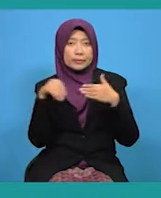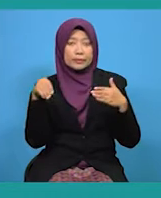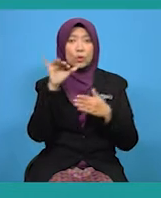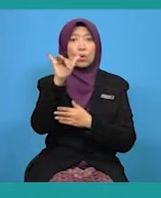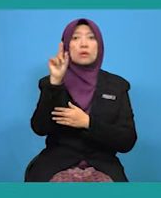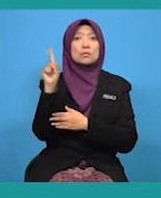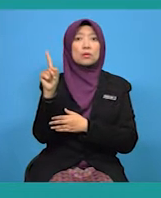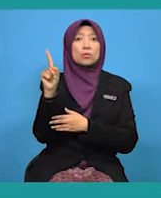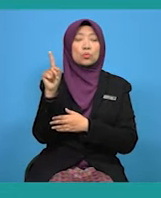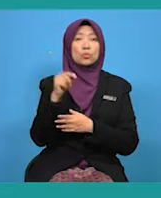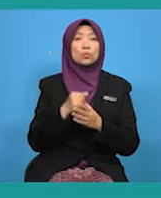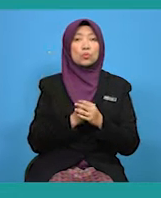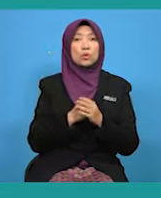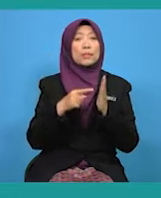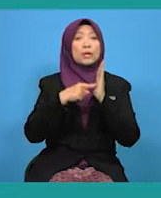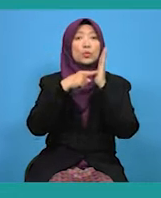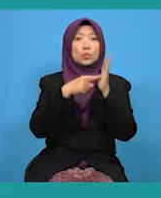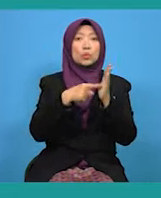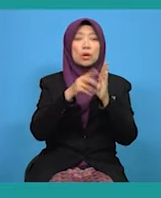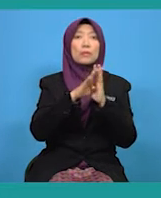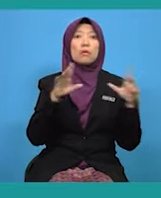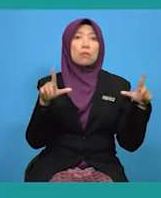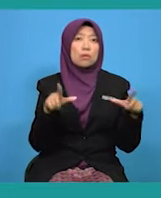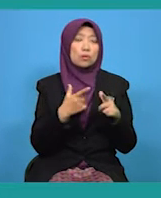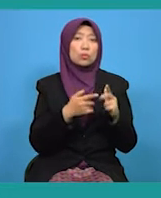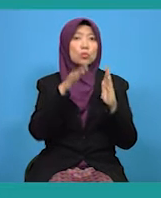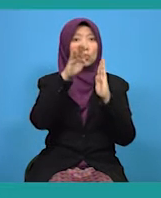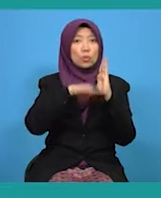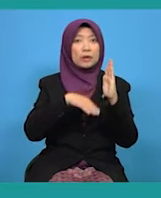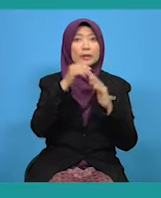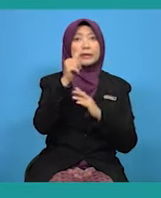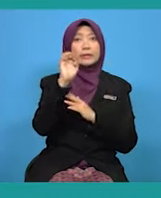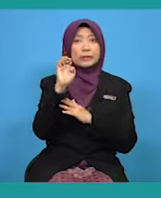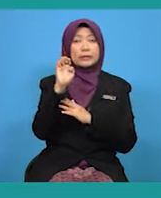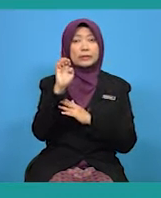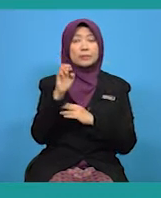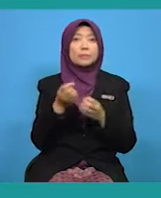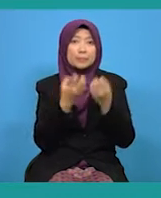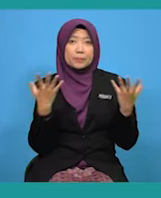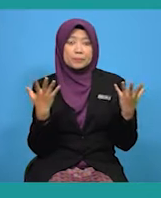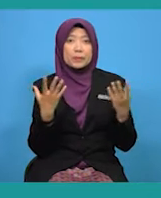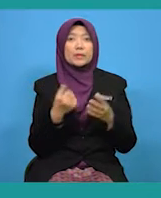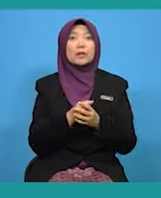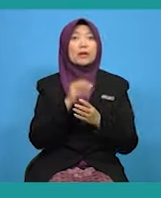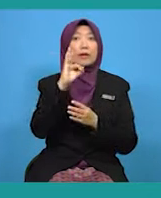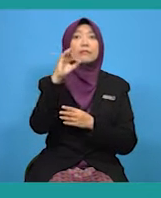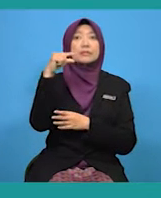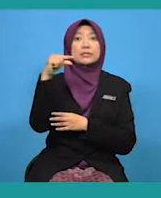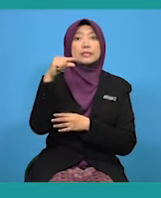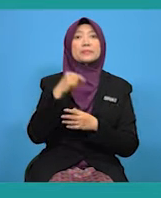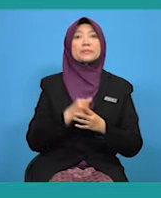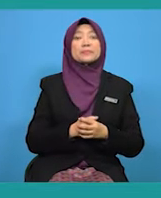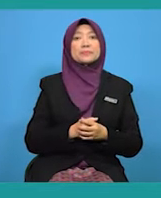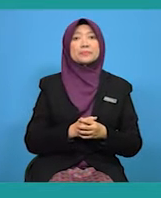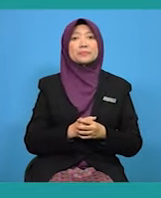yaitu jiwai satu menunjukkan berlaku kurangan hacking yaitu sebanyak FC